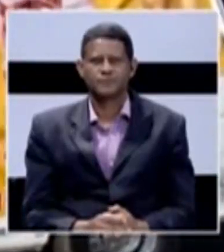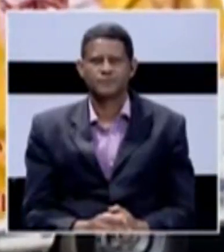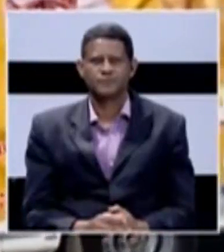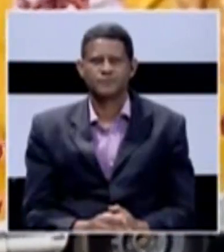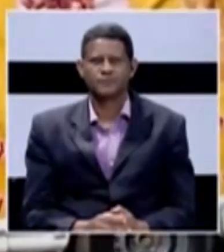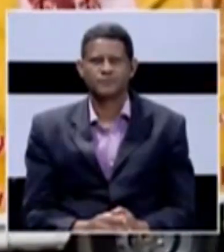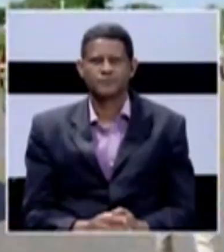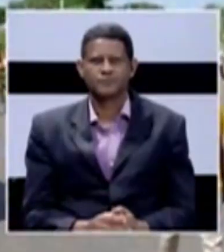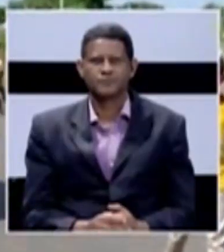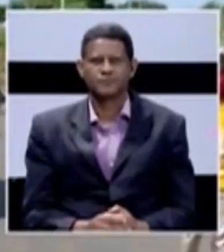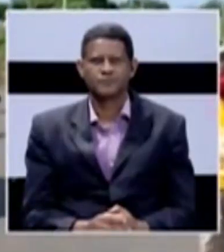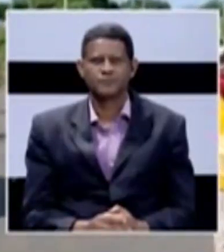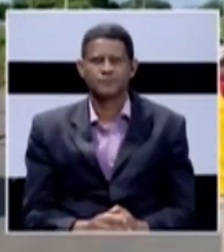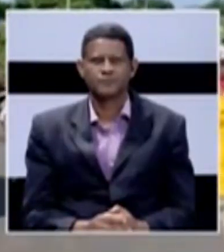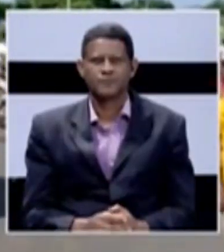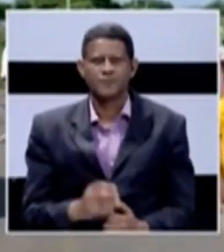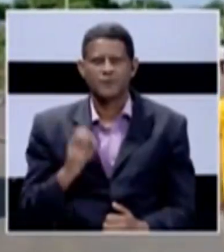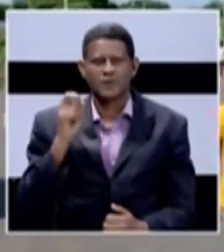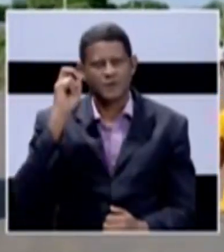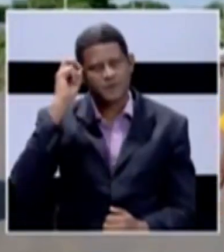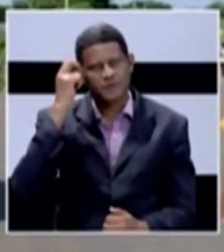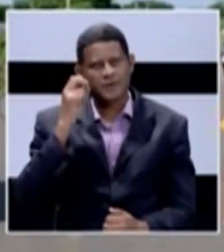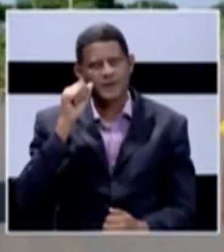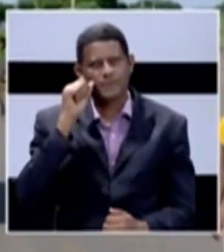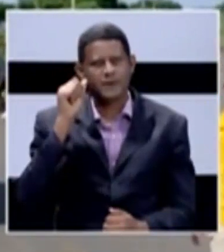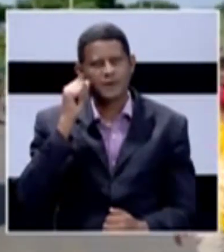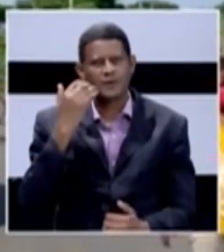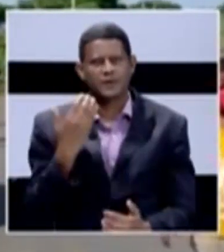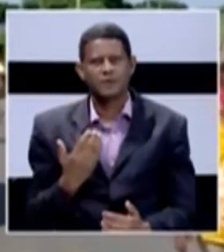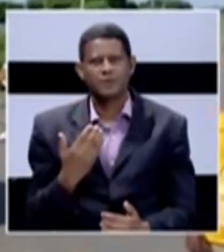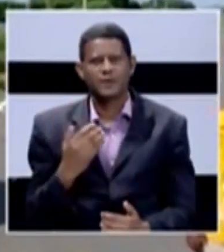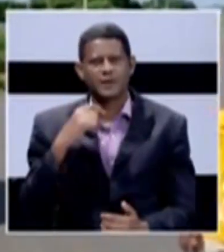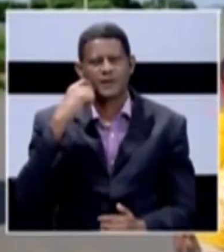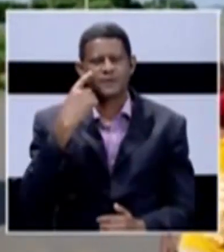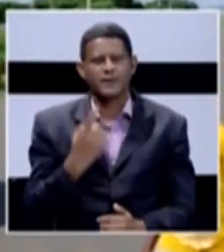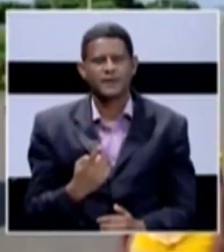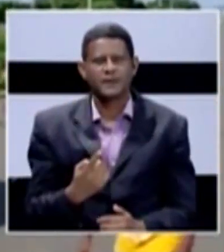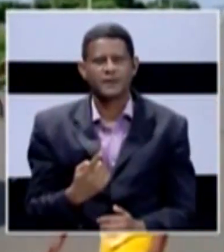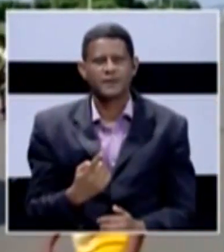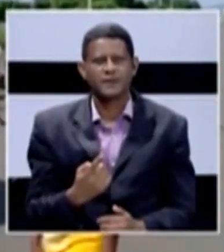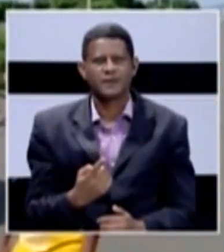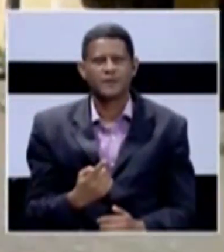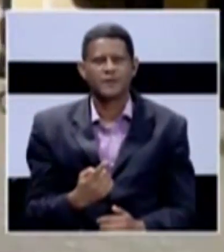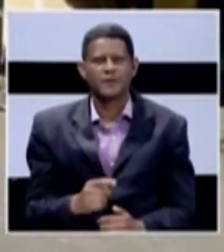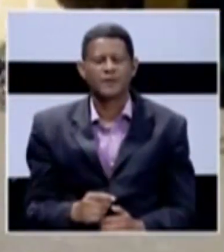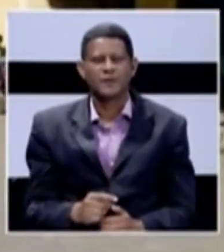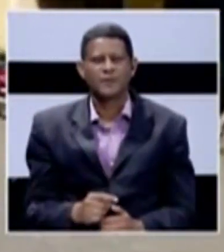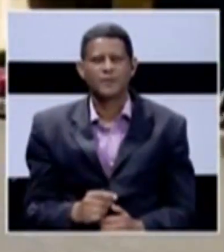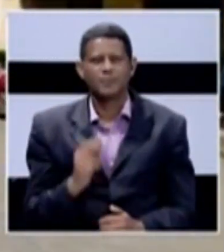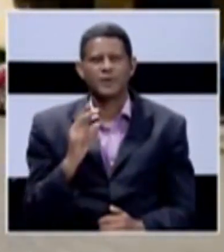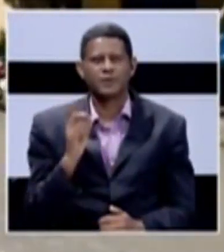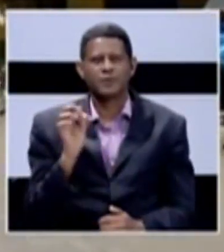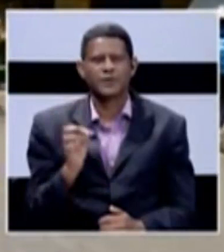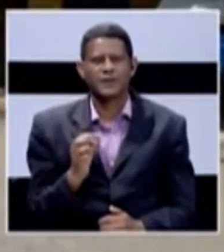ክነብር ንደሊ። ህወሓት ናይ ትማሊ ናይ ሎምን ፅባሐን ውድብ እዩ። ባይቶና